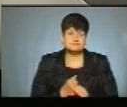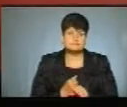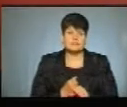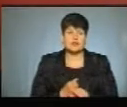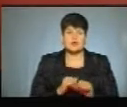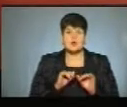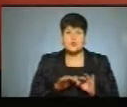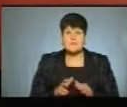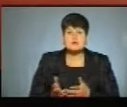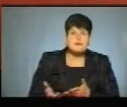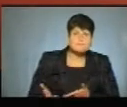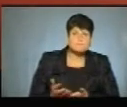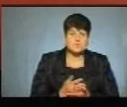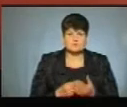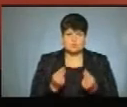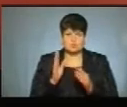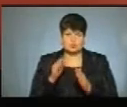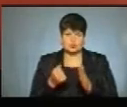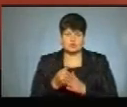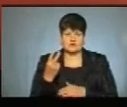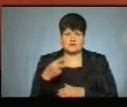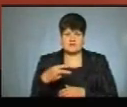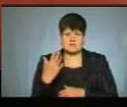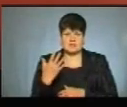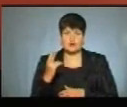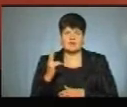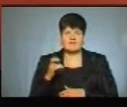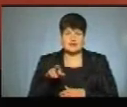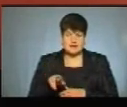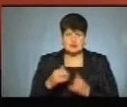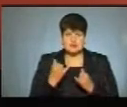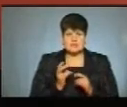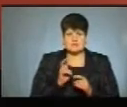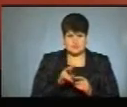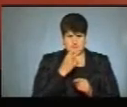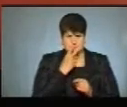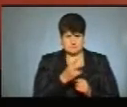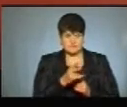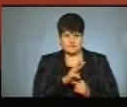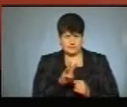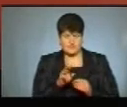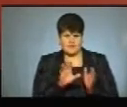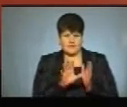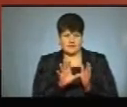Компанія по збору коштів, ми почули, триватиме до 25 квітня. Якщо зараз зайти на ресурс, там зібрано вже трохи більше 150